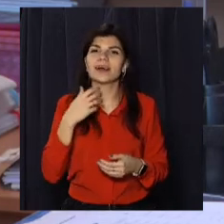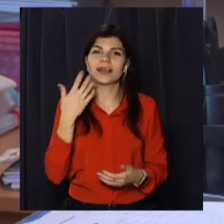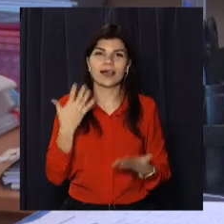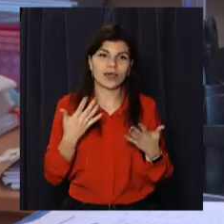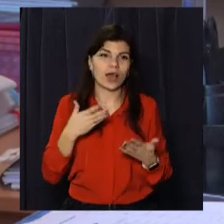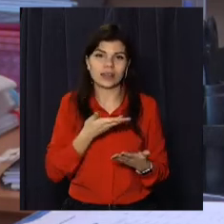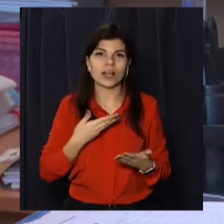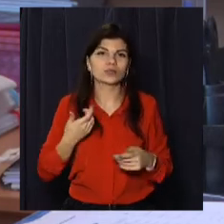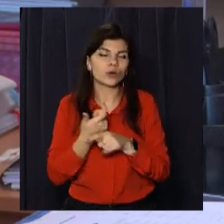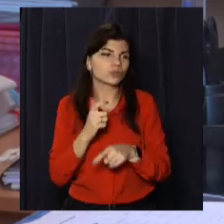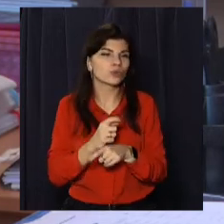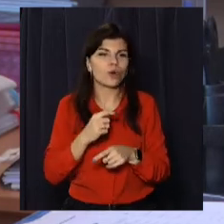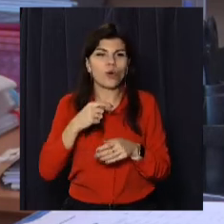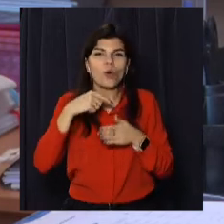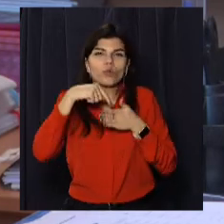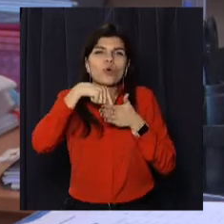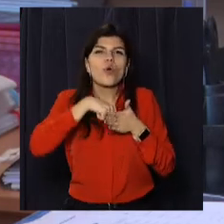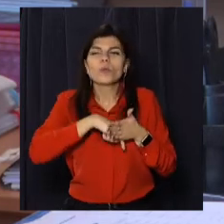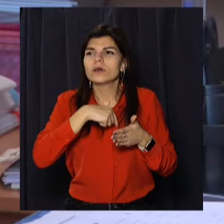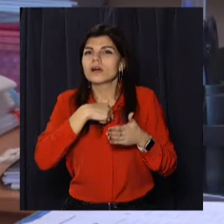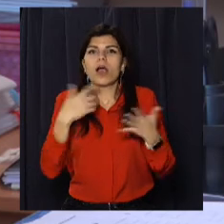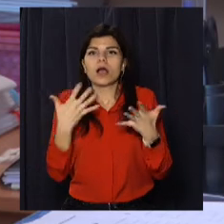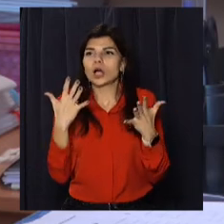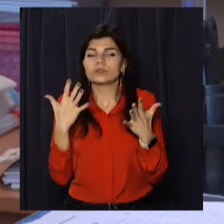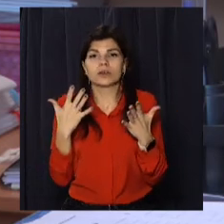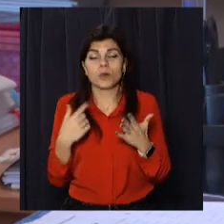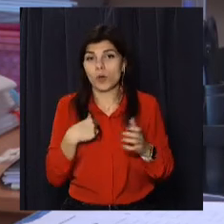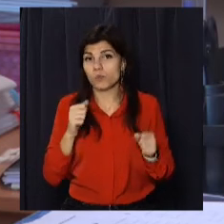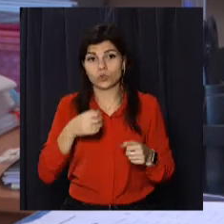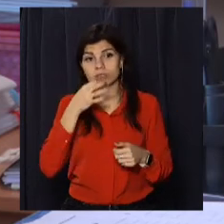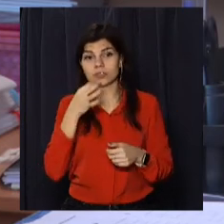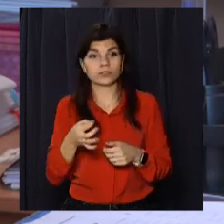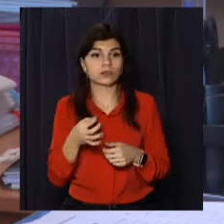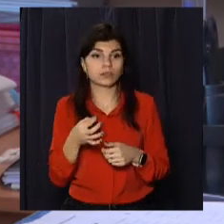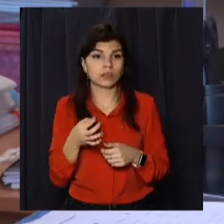нас глибоке враження від якоїсь події, то ми можемо сказати